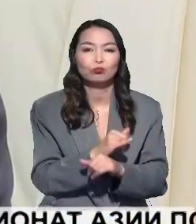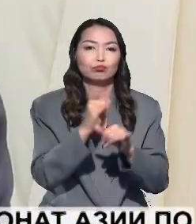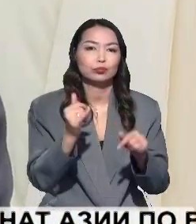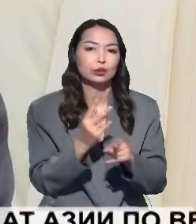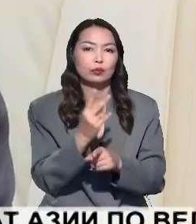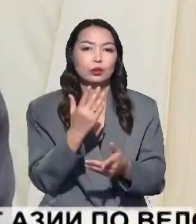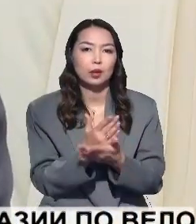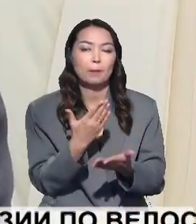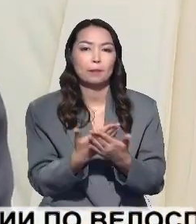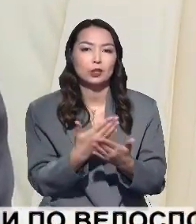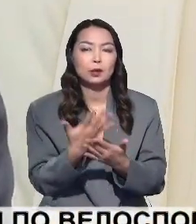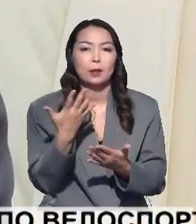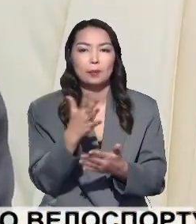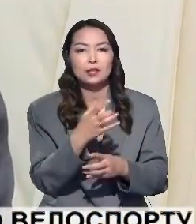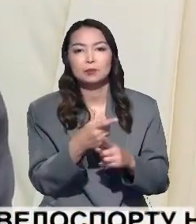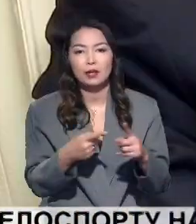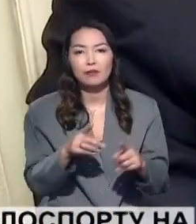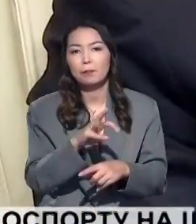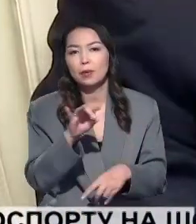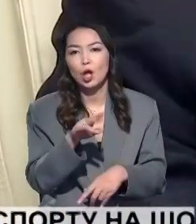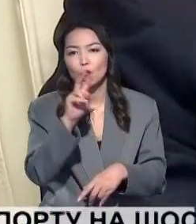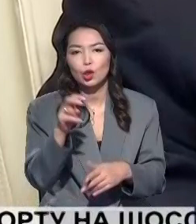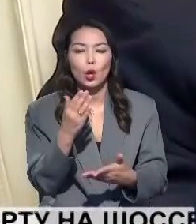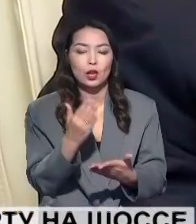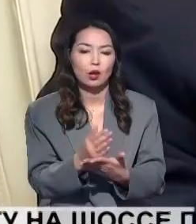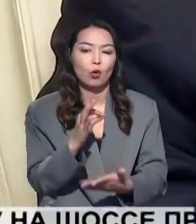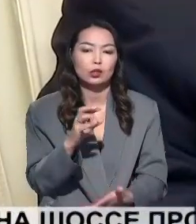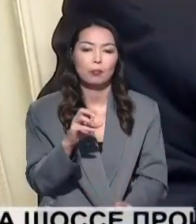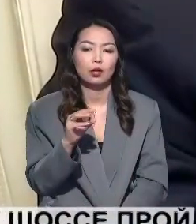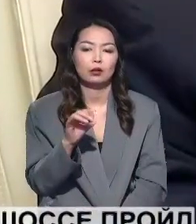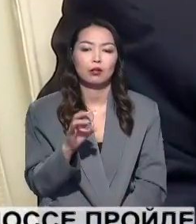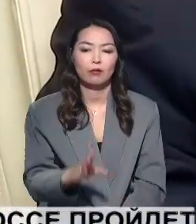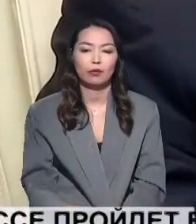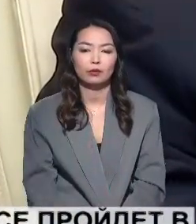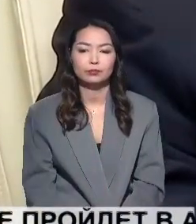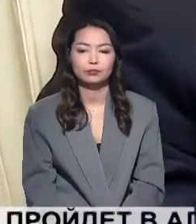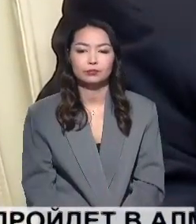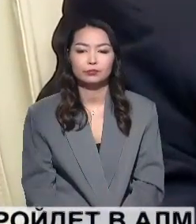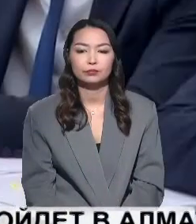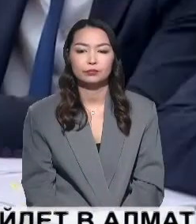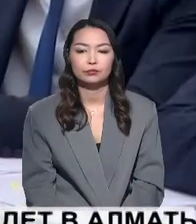достигнув почти 5,5 миллиардов долларов, отметил Олжас Бектенов.